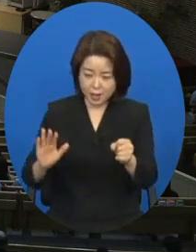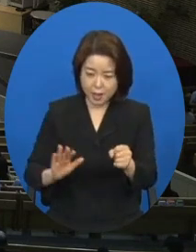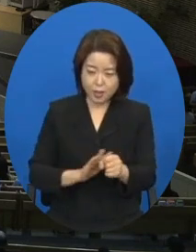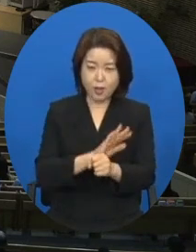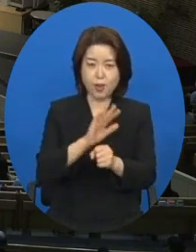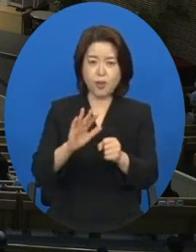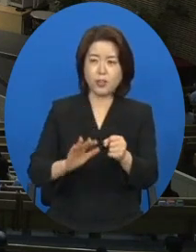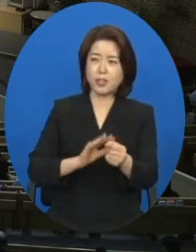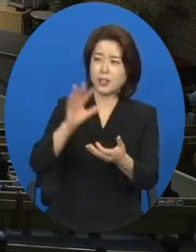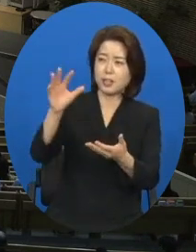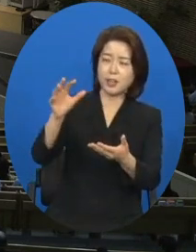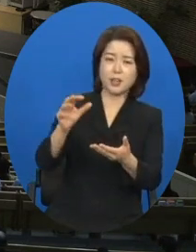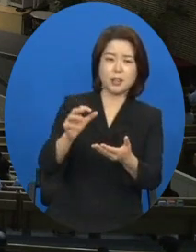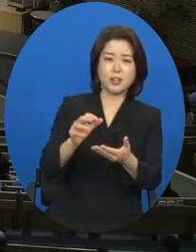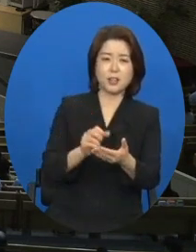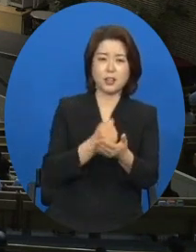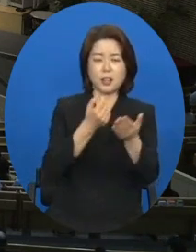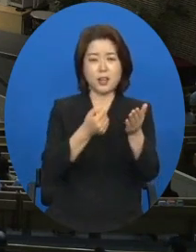사랑 얻기